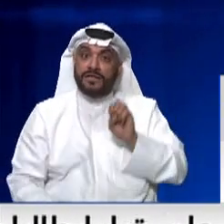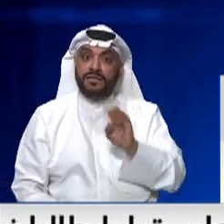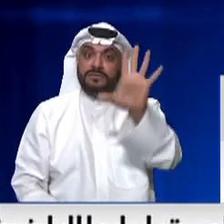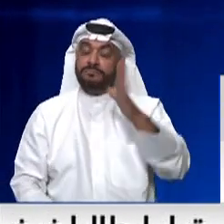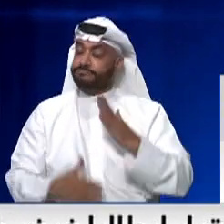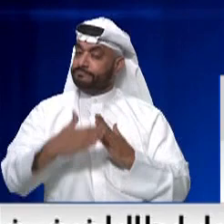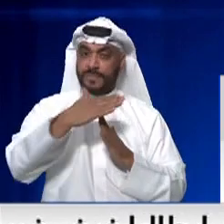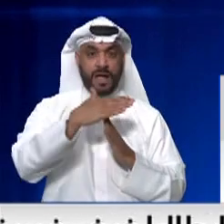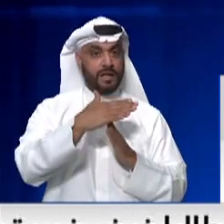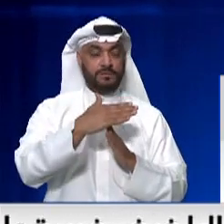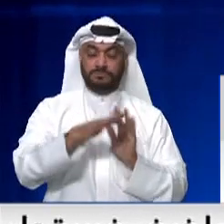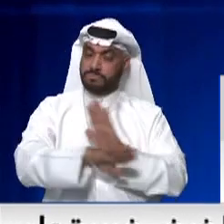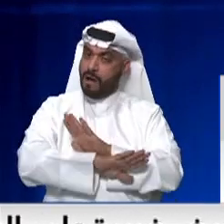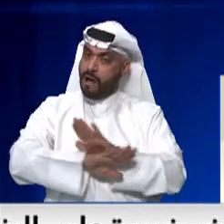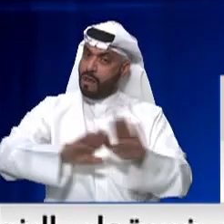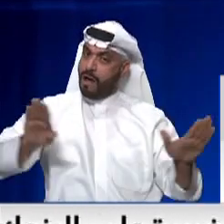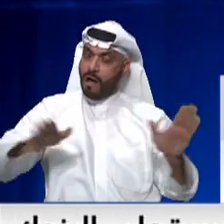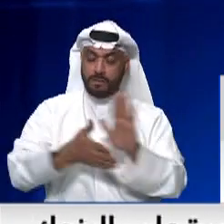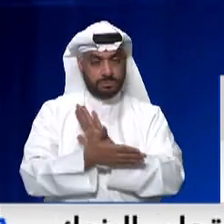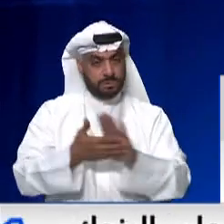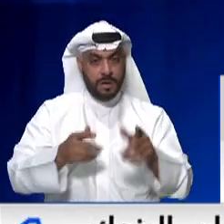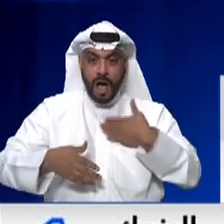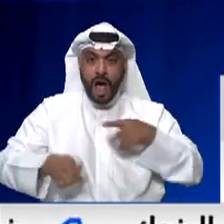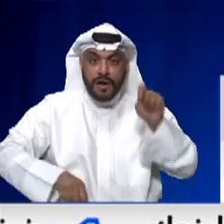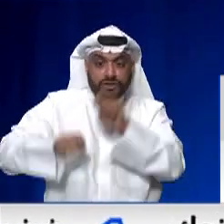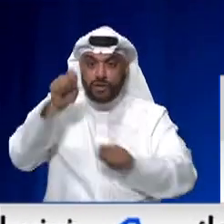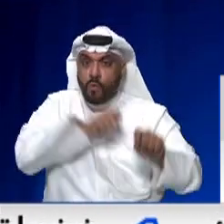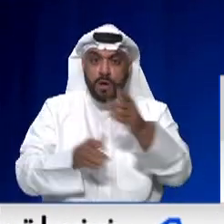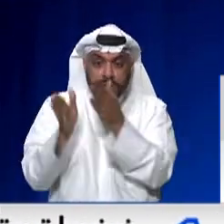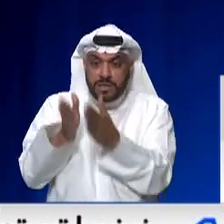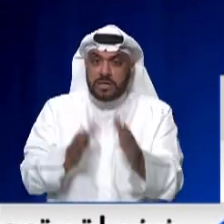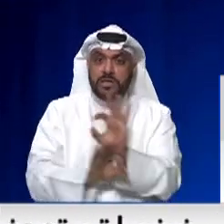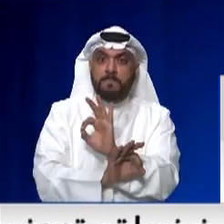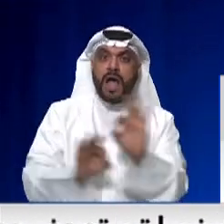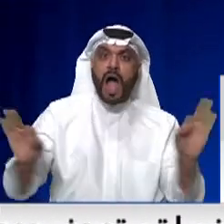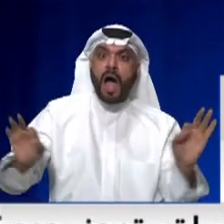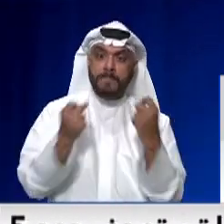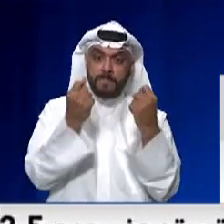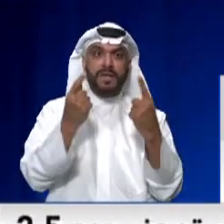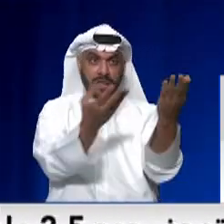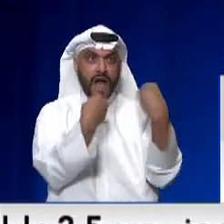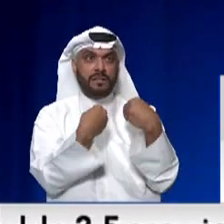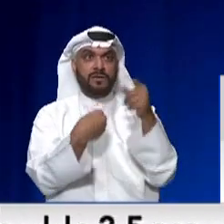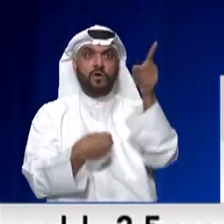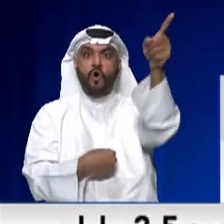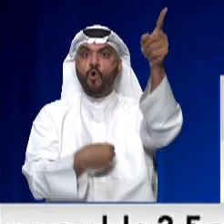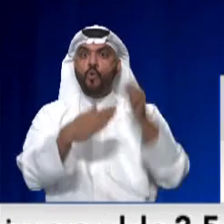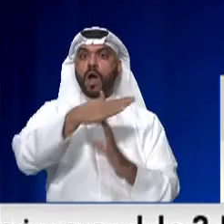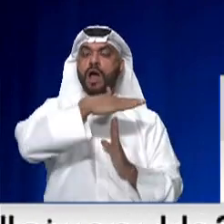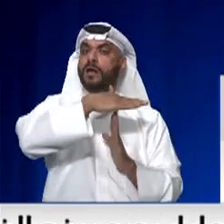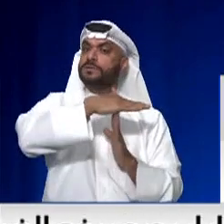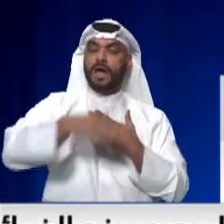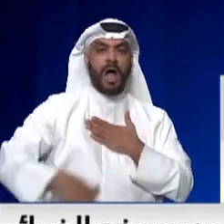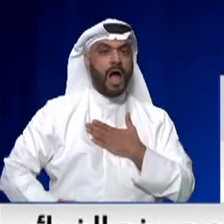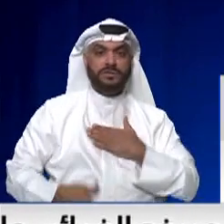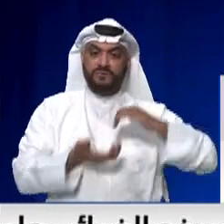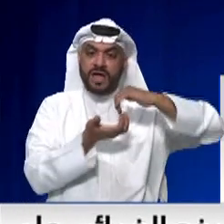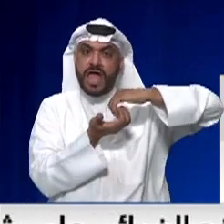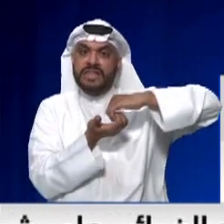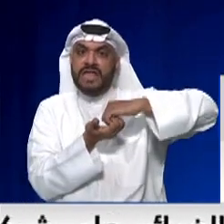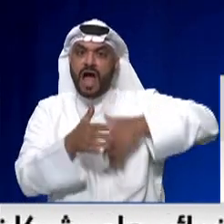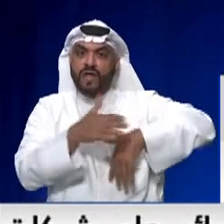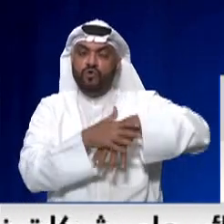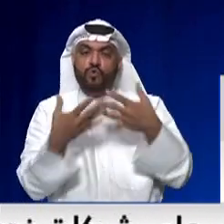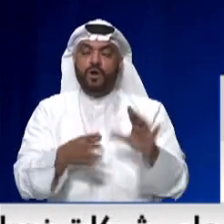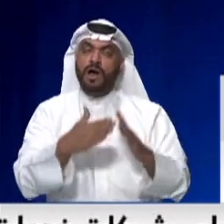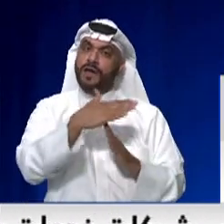وقت انتهت فيها الوزارة من كل التجهيزات الفنية والتقنية استعدادا لبدء الموسم الرياضي الجديد. وتفصيلا لما جاء